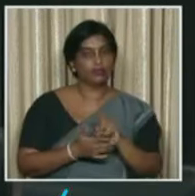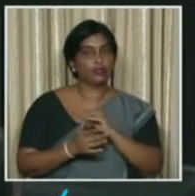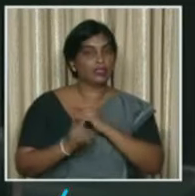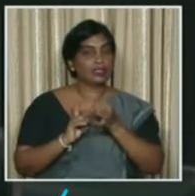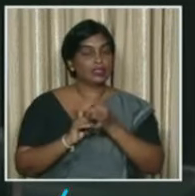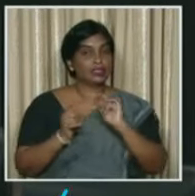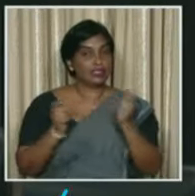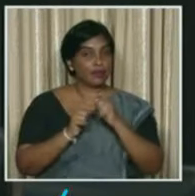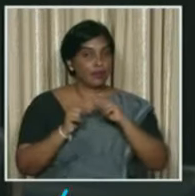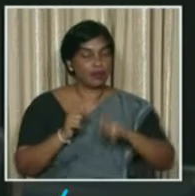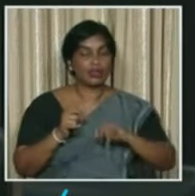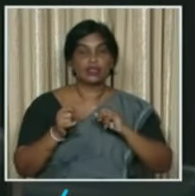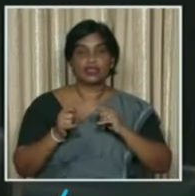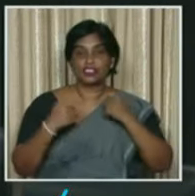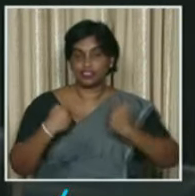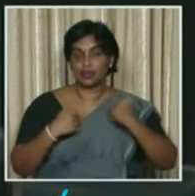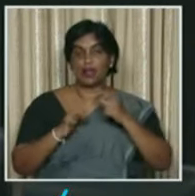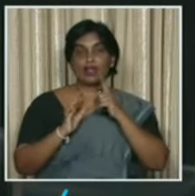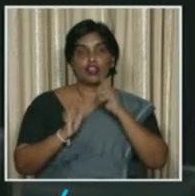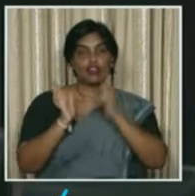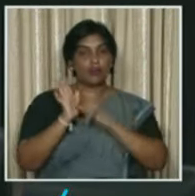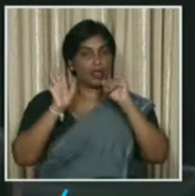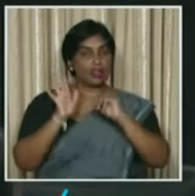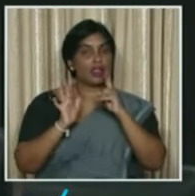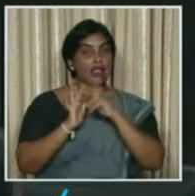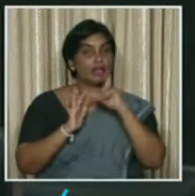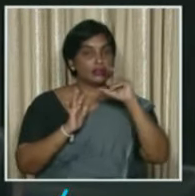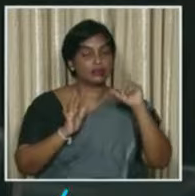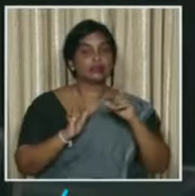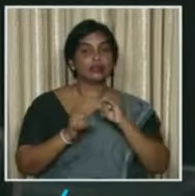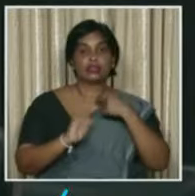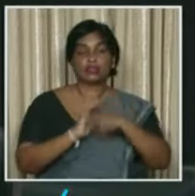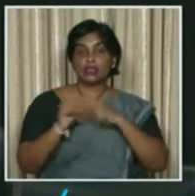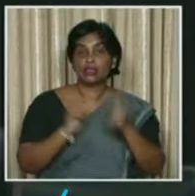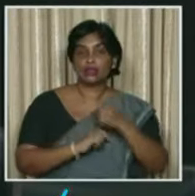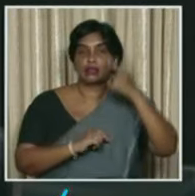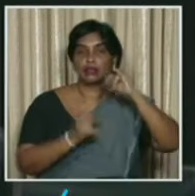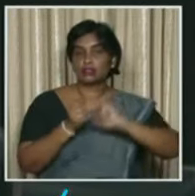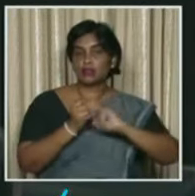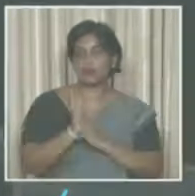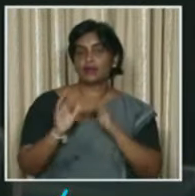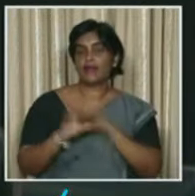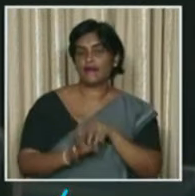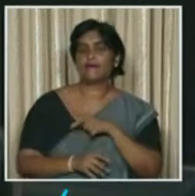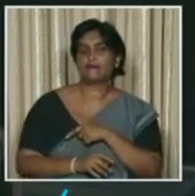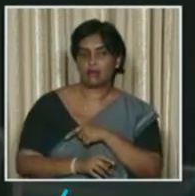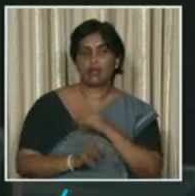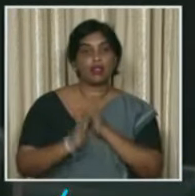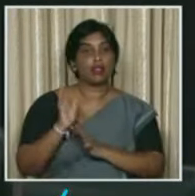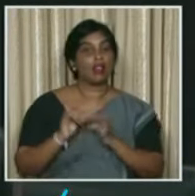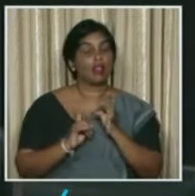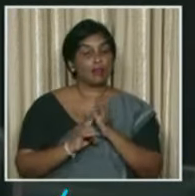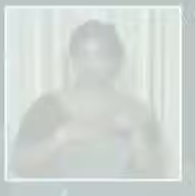සිල්වා නොවැම්බර් 6 වෙනිදා ICC එකට ලියනවා ශ්‍රී ලංකා ක්‍රිකට් සඳහා අතුරු කමිටුවක් දැම්මා කියලා. ඒ සඳහන් වෙලා තිබෙන්නේ